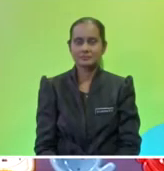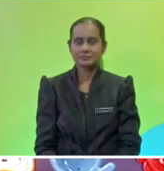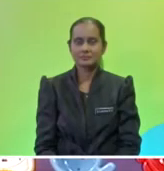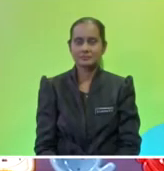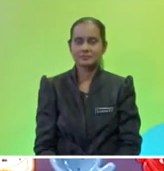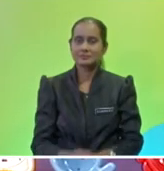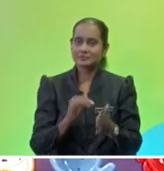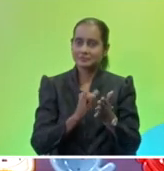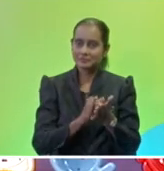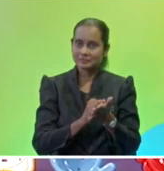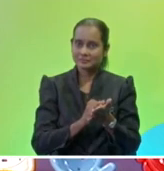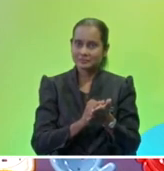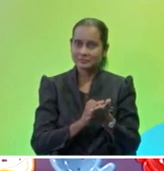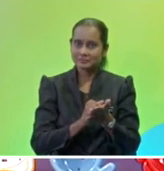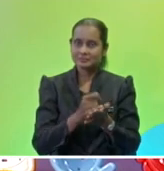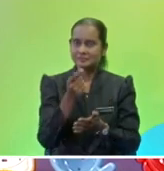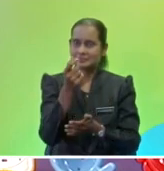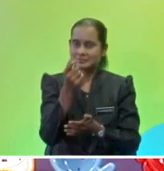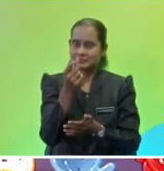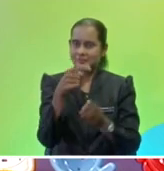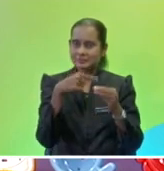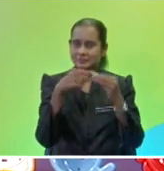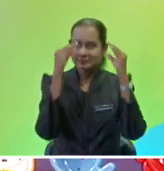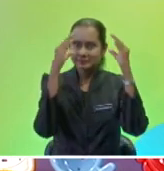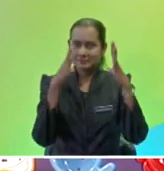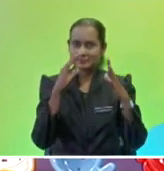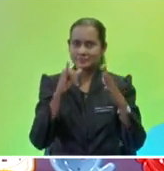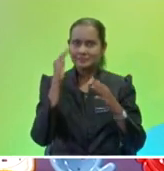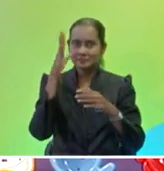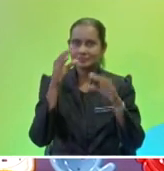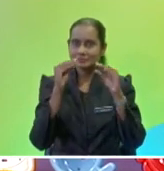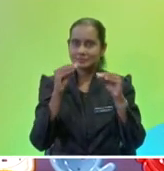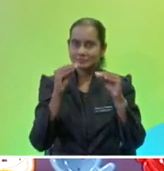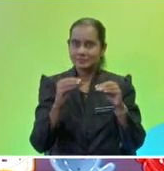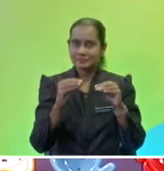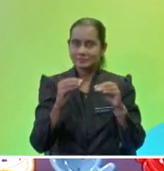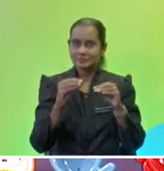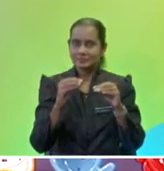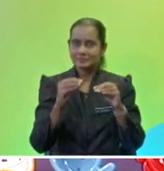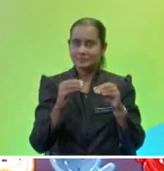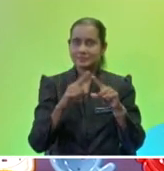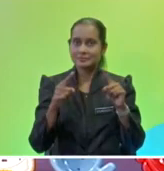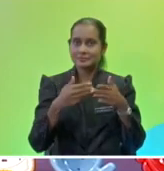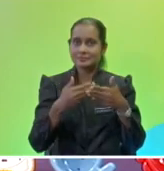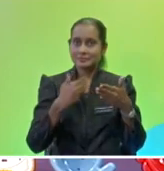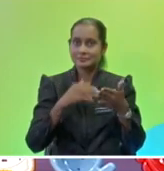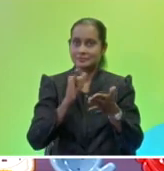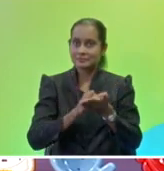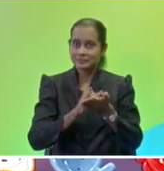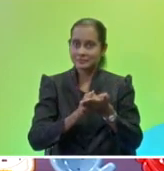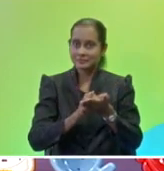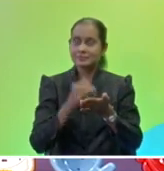itulah di kawan-kawan sedikit latar belakang tentang guru penyampaian akan bersama dengan kita untuk hari ini tetapi sebelum itu di studio